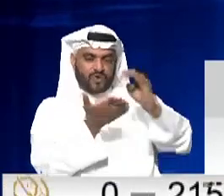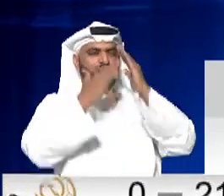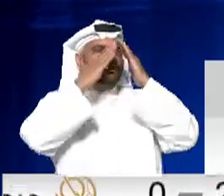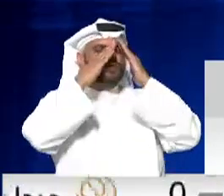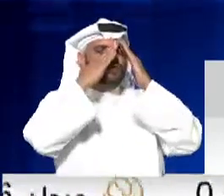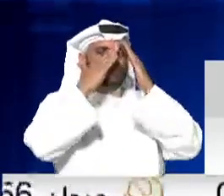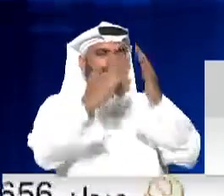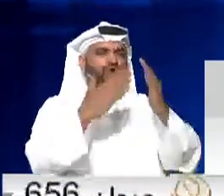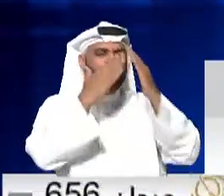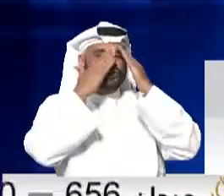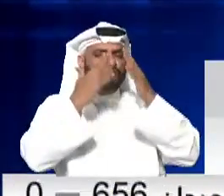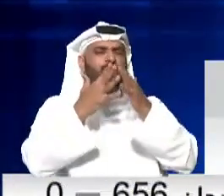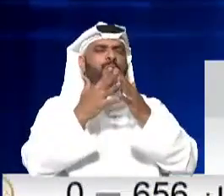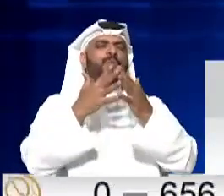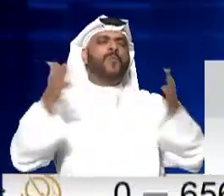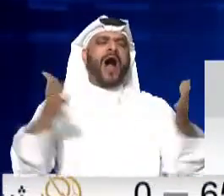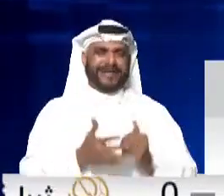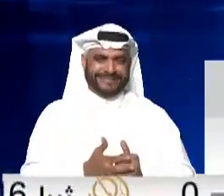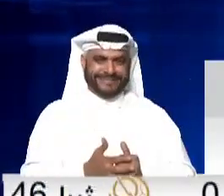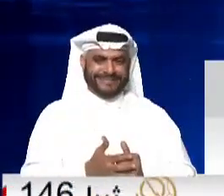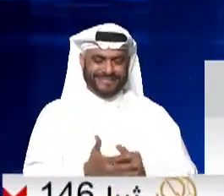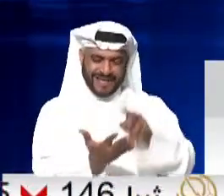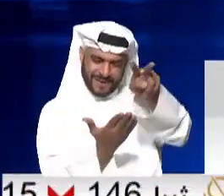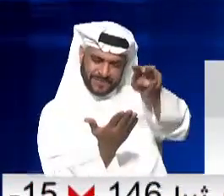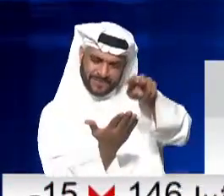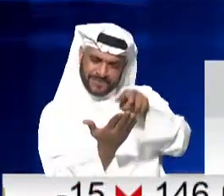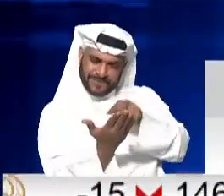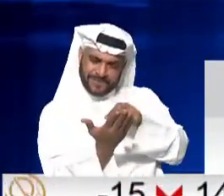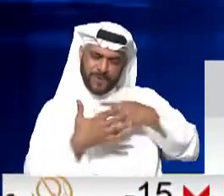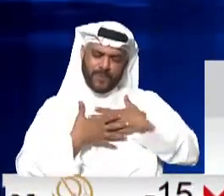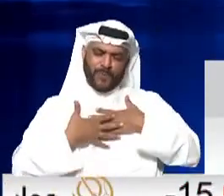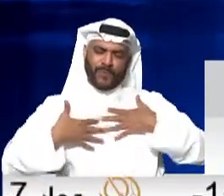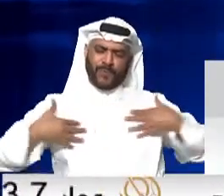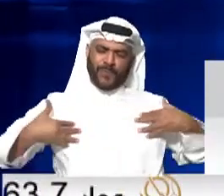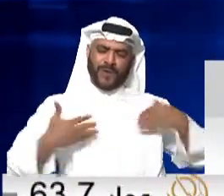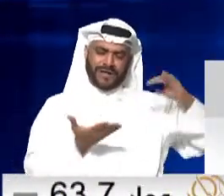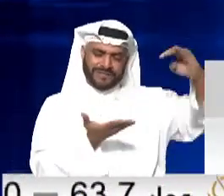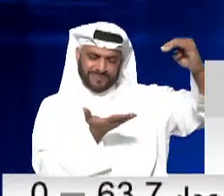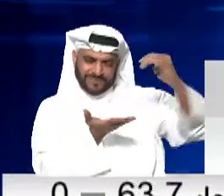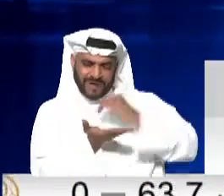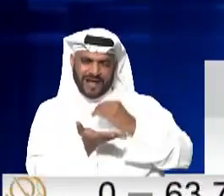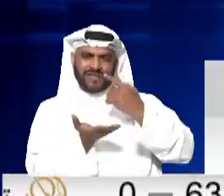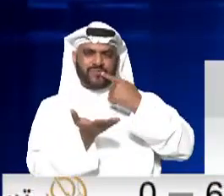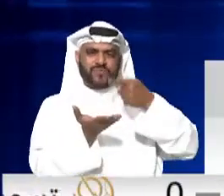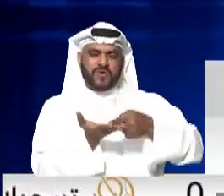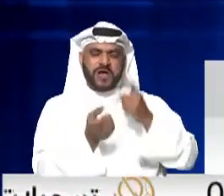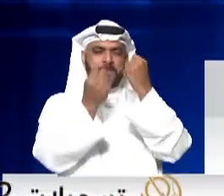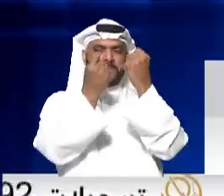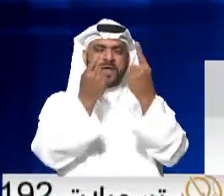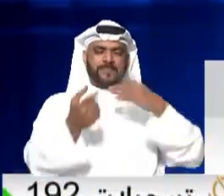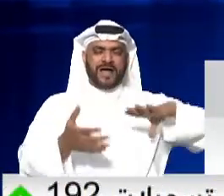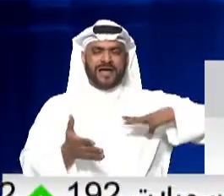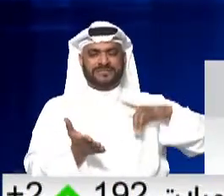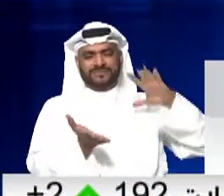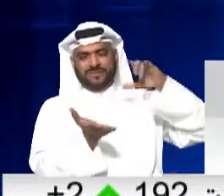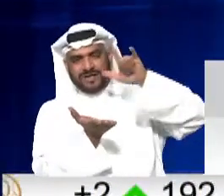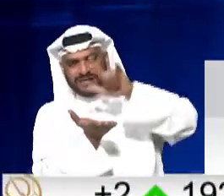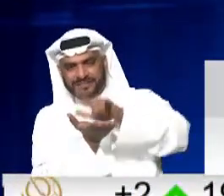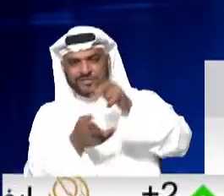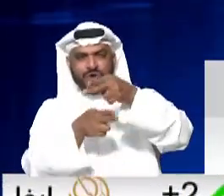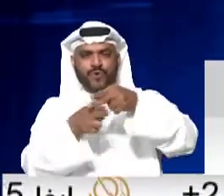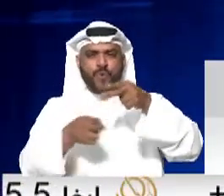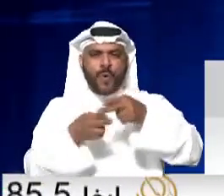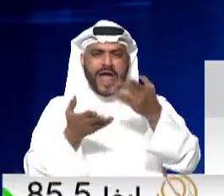شكره على ما عبر عنه سموه من تهنئه بعوده سموه حفظه الله الى ارض الوطن العزيز